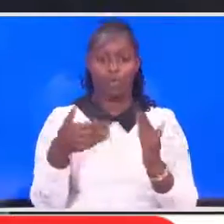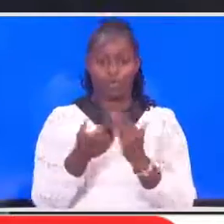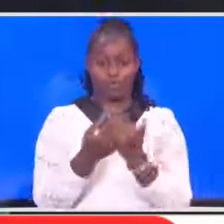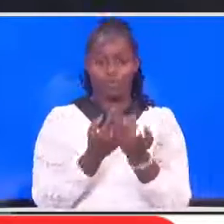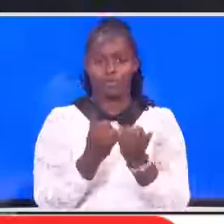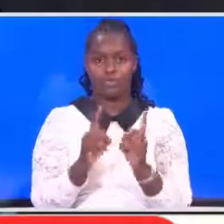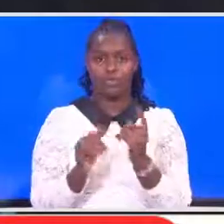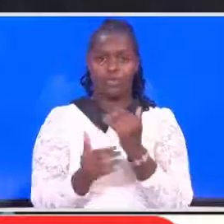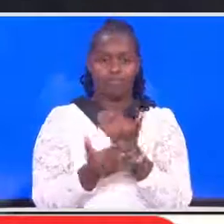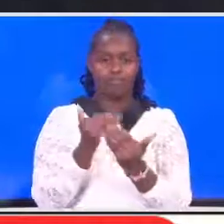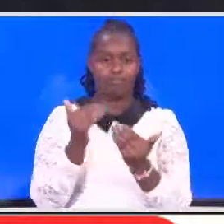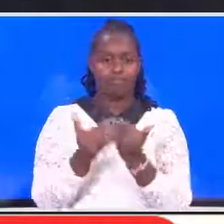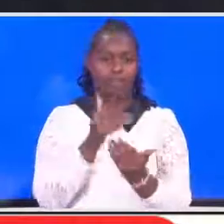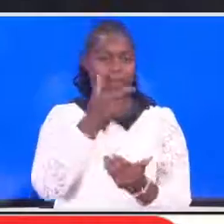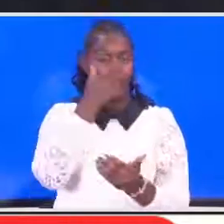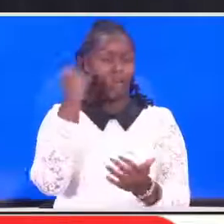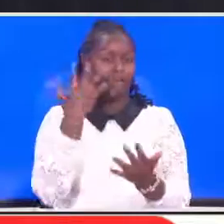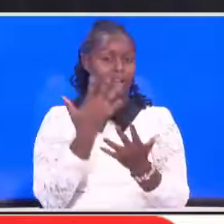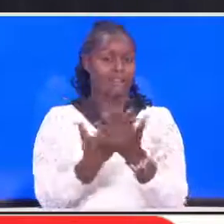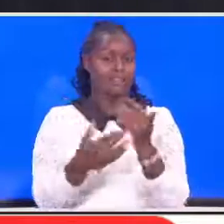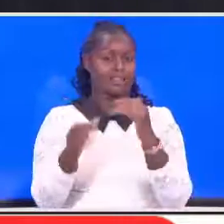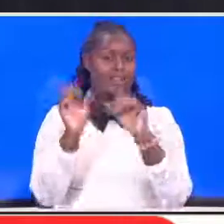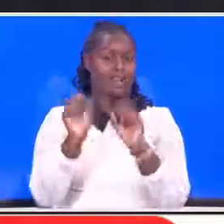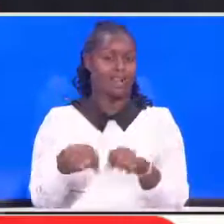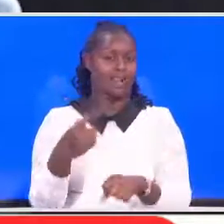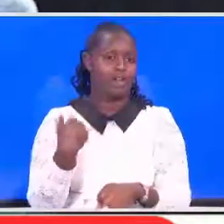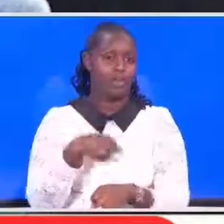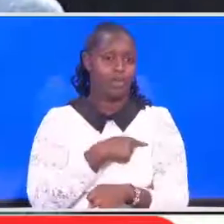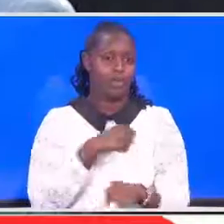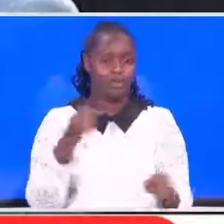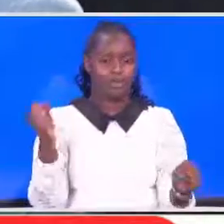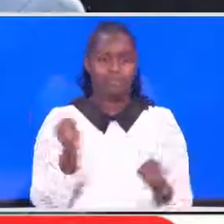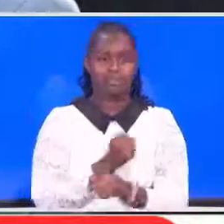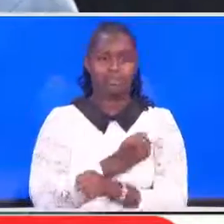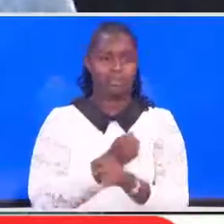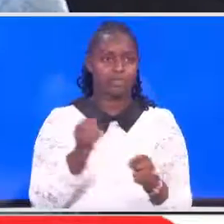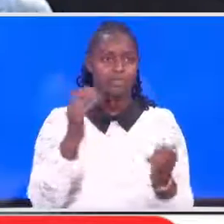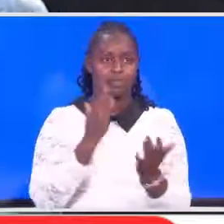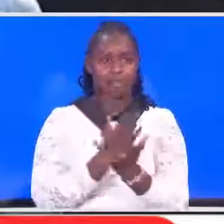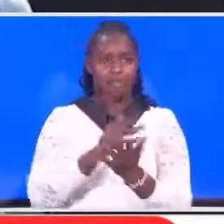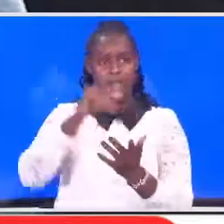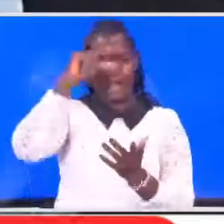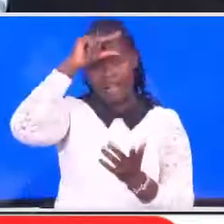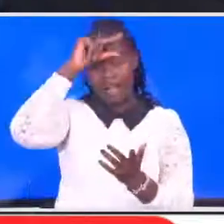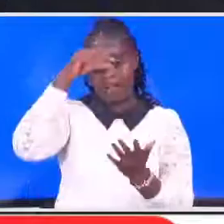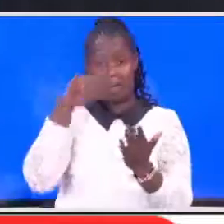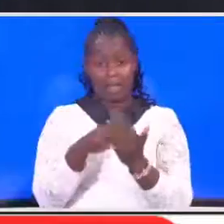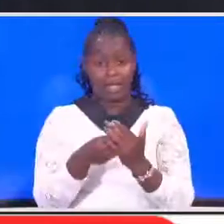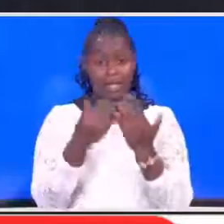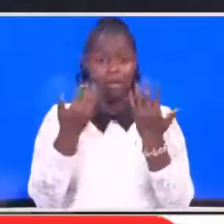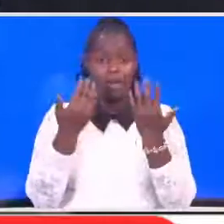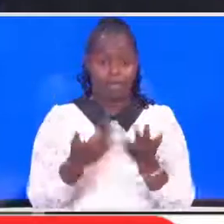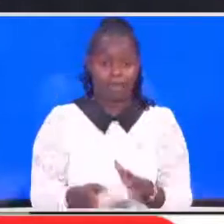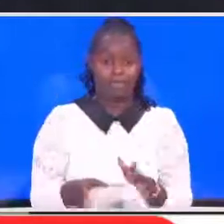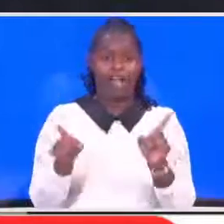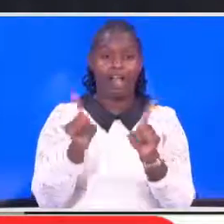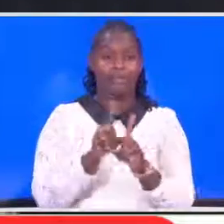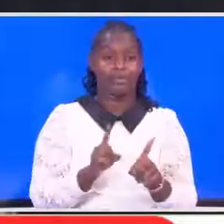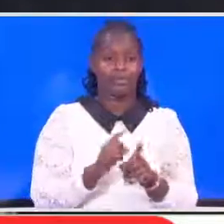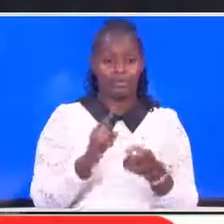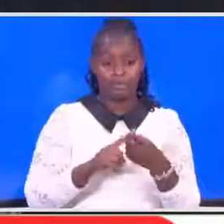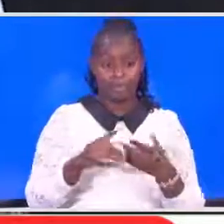sana, mutawekwa ndani. Hatuwezi kutolerate pesa ya serikali ikipotea, pesa ya raia